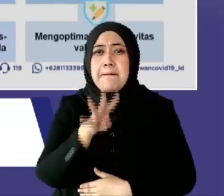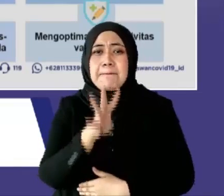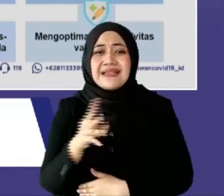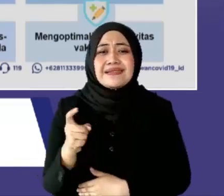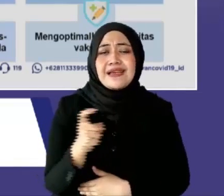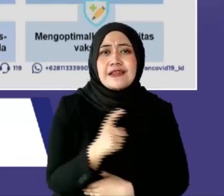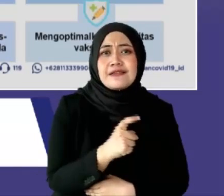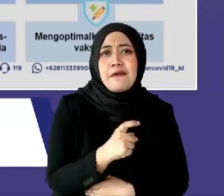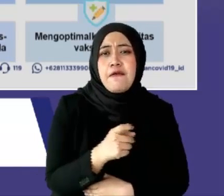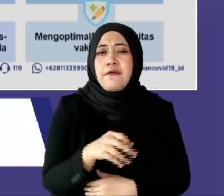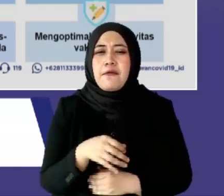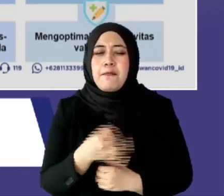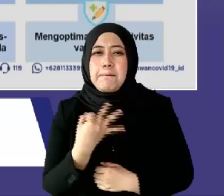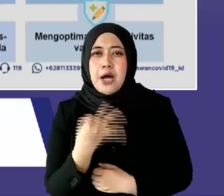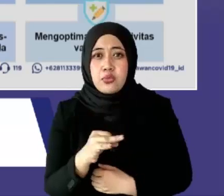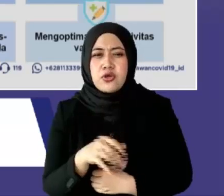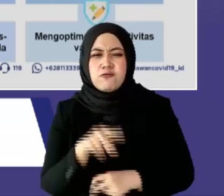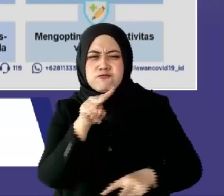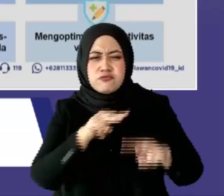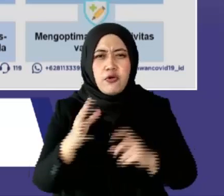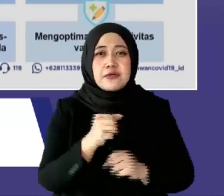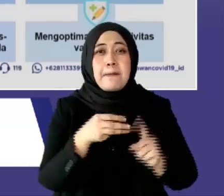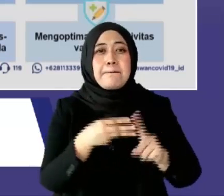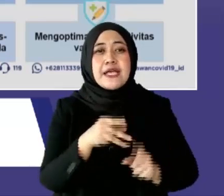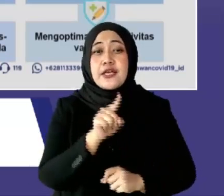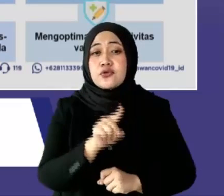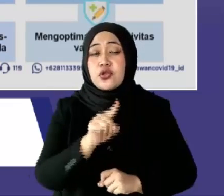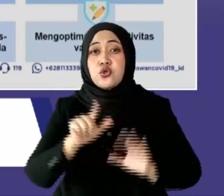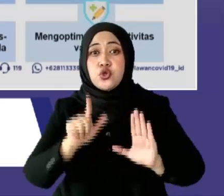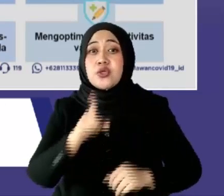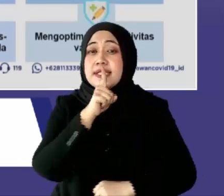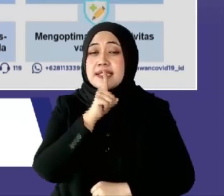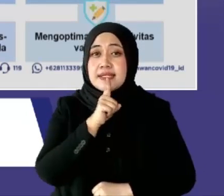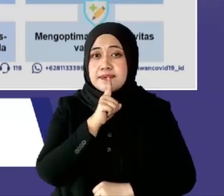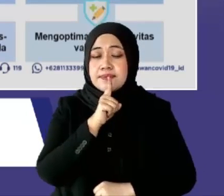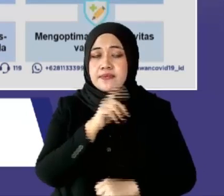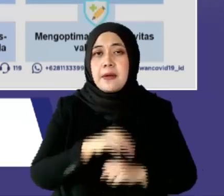varian yang menjadi perhatian, yaitu B117 dari Inggris,